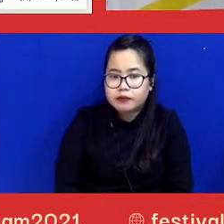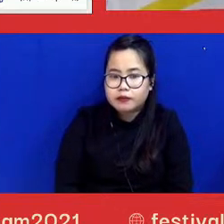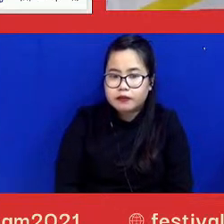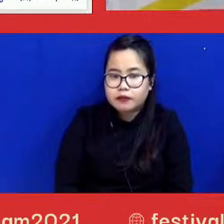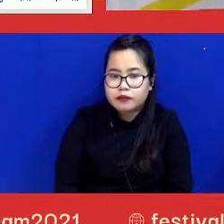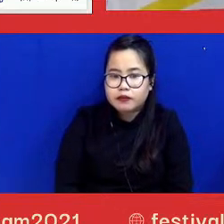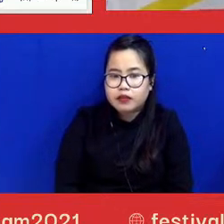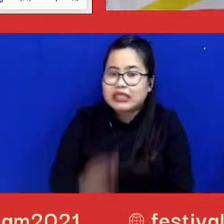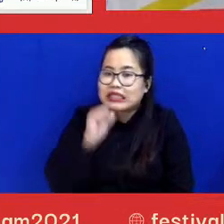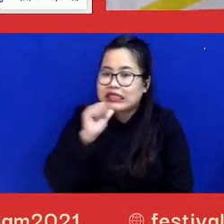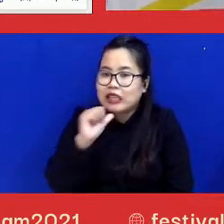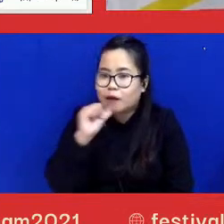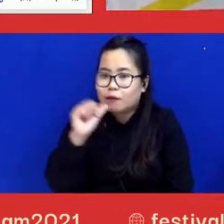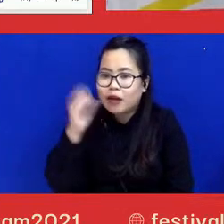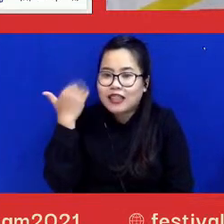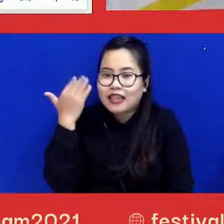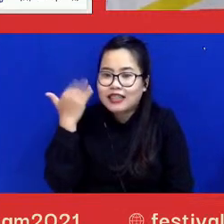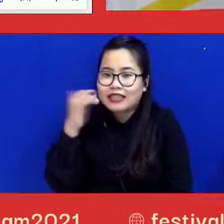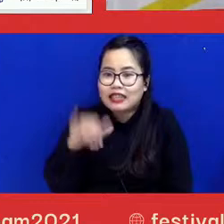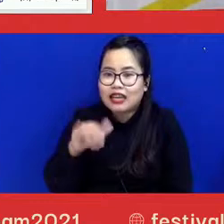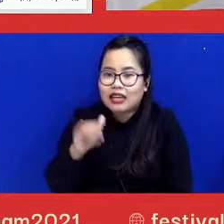Siapa tadi ya yang mencoba ya?